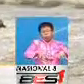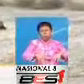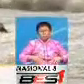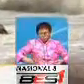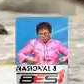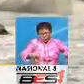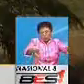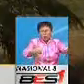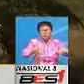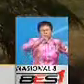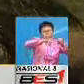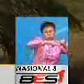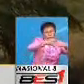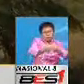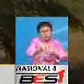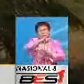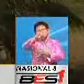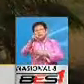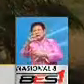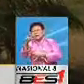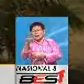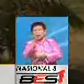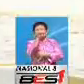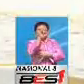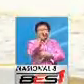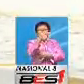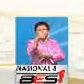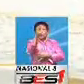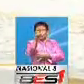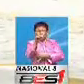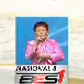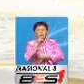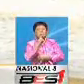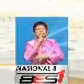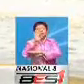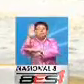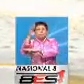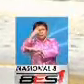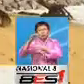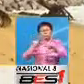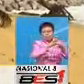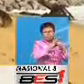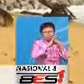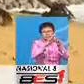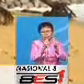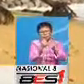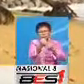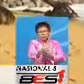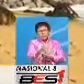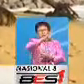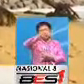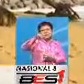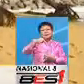Sementara itu, Jurutera Jalan Jabatan Kerja Raya Daerah Dungun, Nurul Hafizah Ramli berjanji untuk bekerjasama dengan Jabatan Pengairan